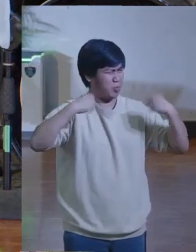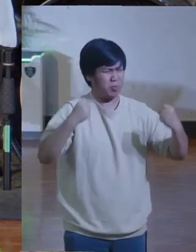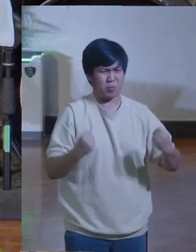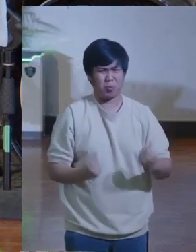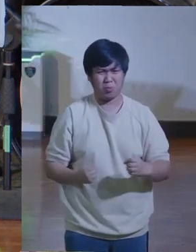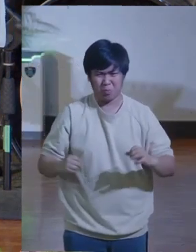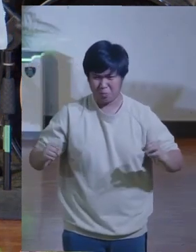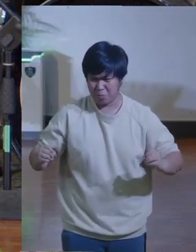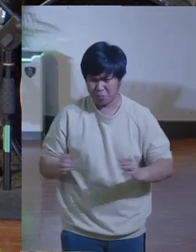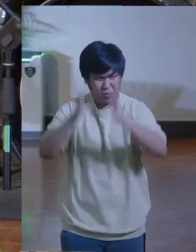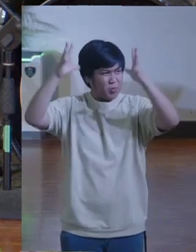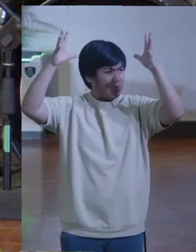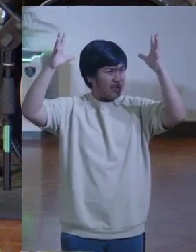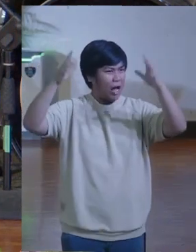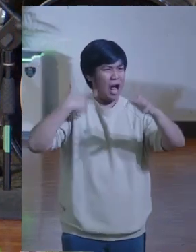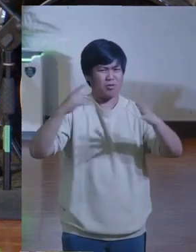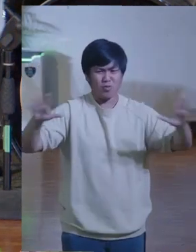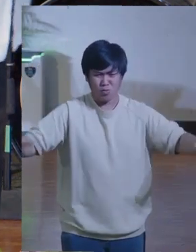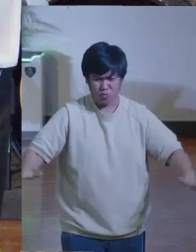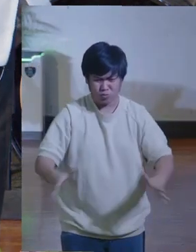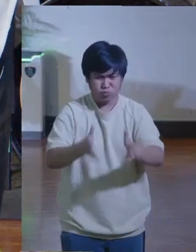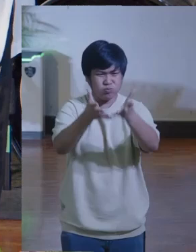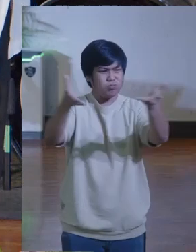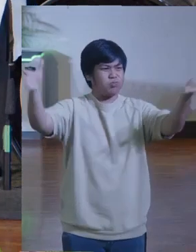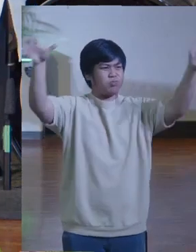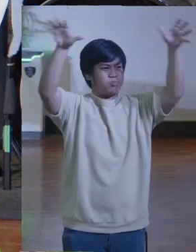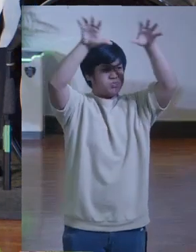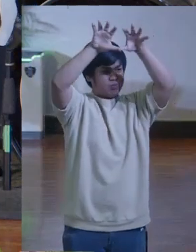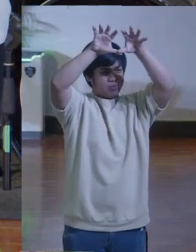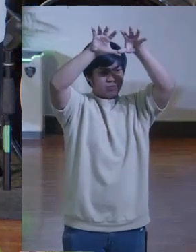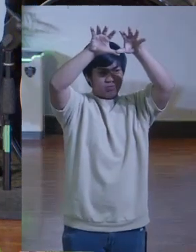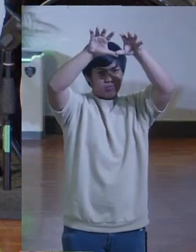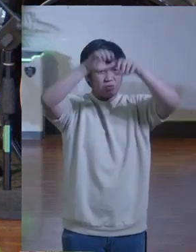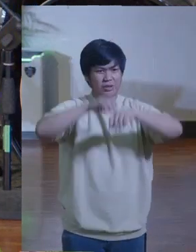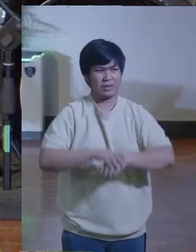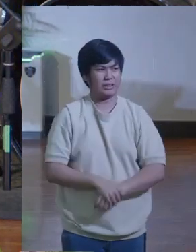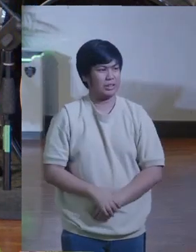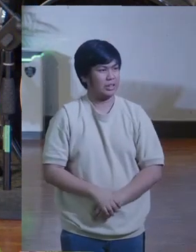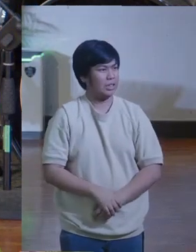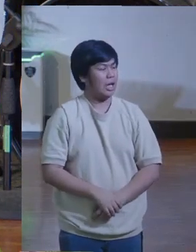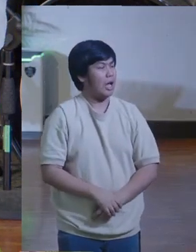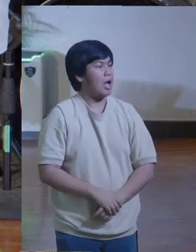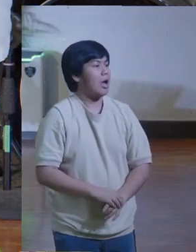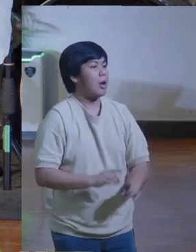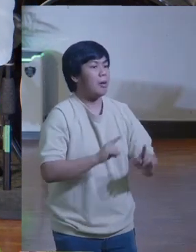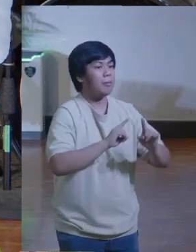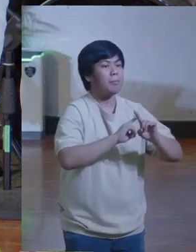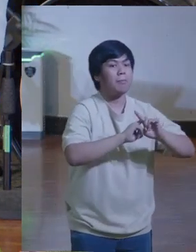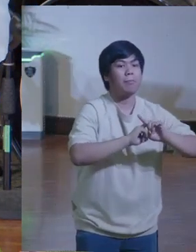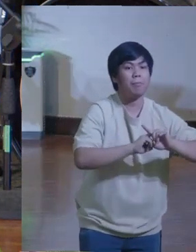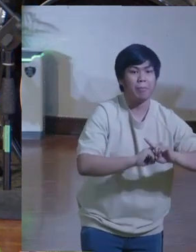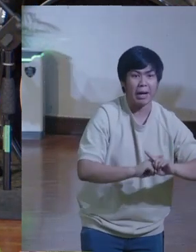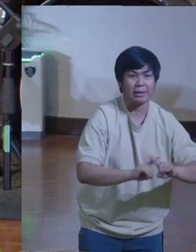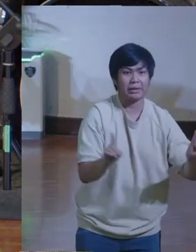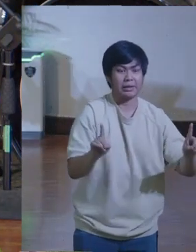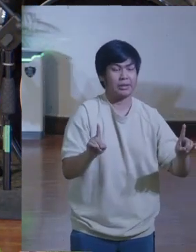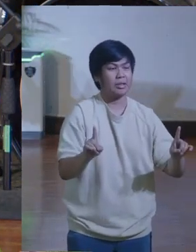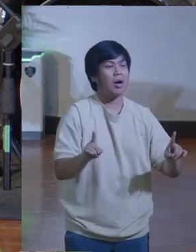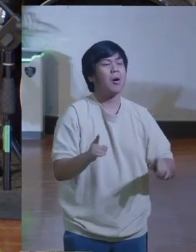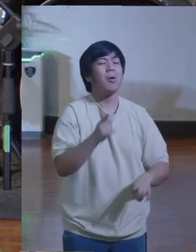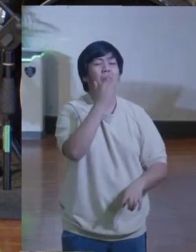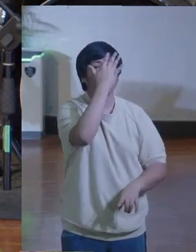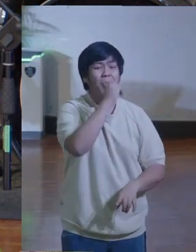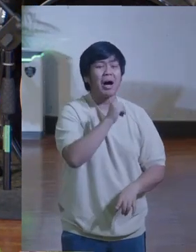electrons. Meron pong gap na pumipigil sa dalawa upang sila hindi maghalo